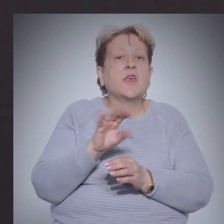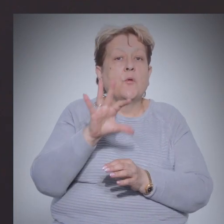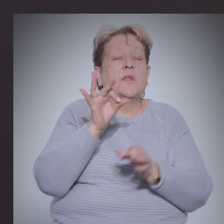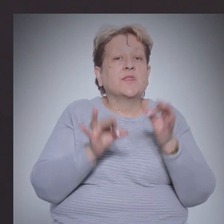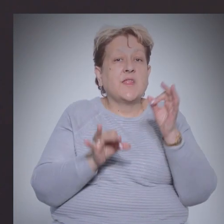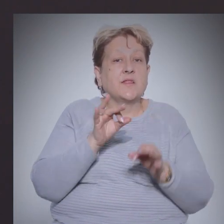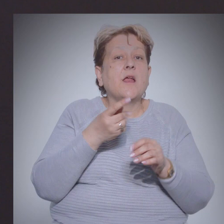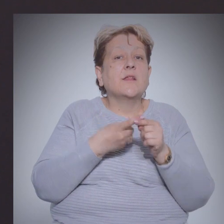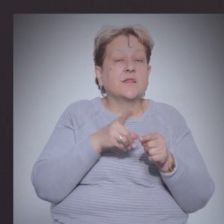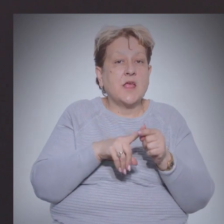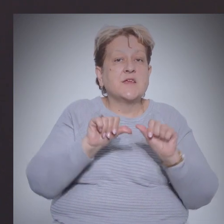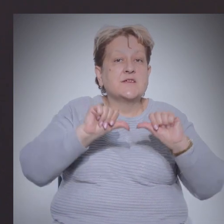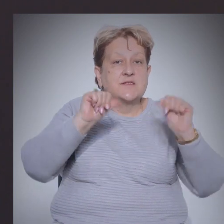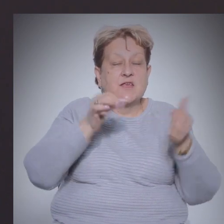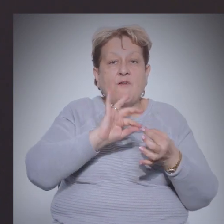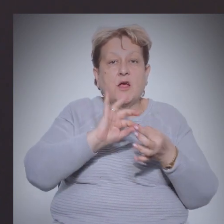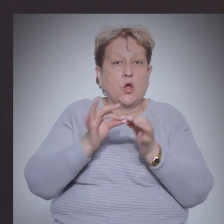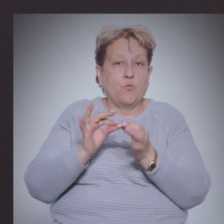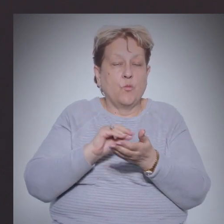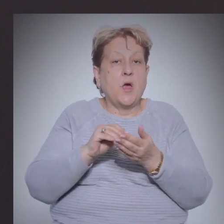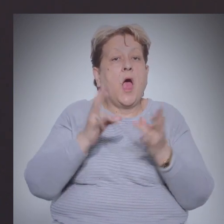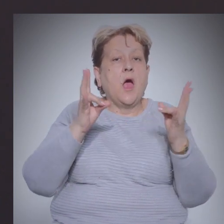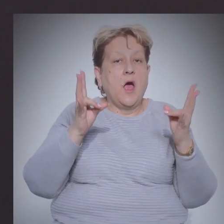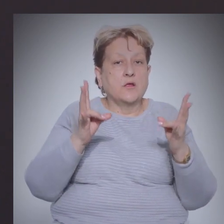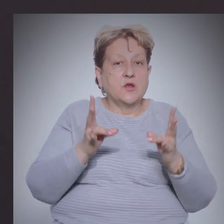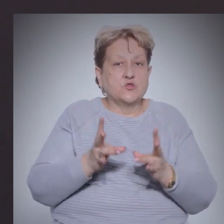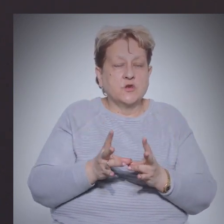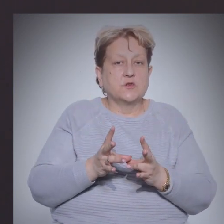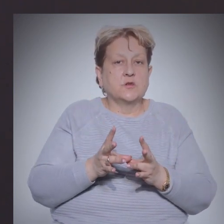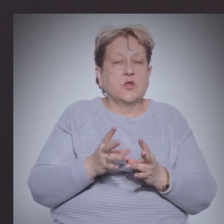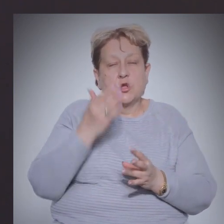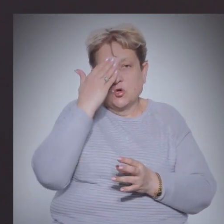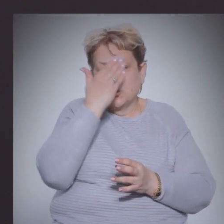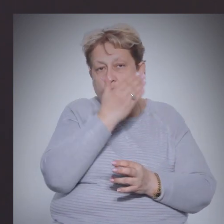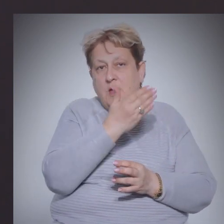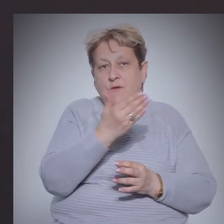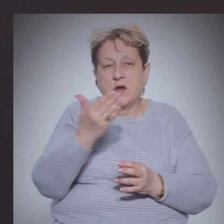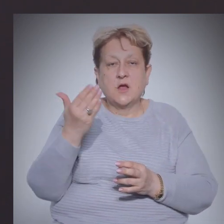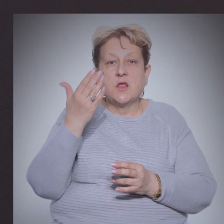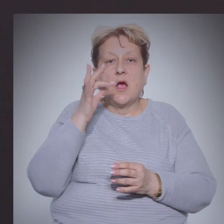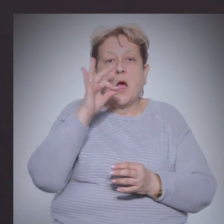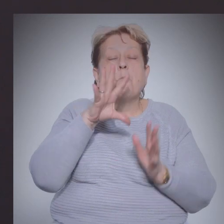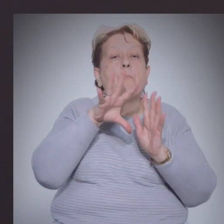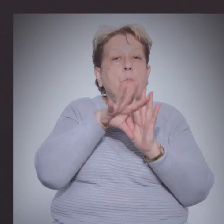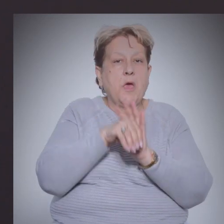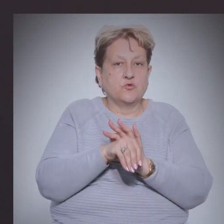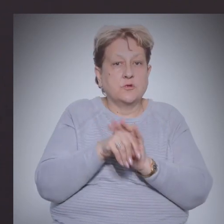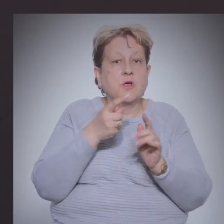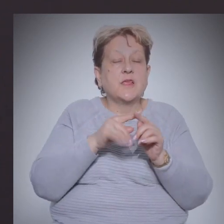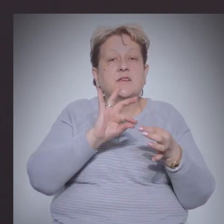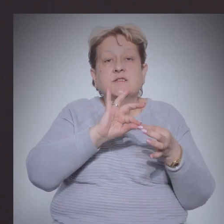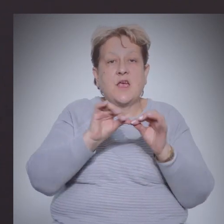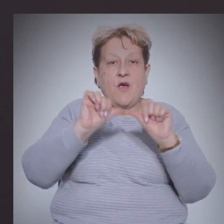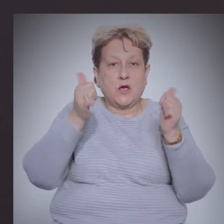համար։ Եվրոպական դահատարանը դա ձևակերպում է որպես անրաժեշտ է ժողովրդավարական հասարակության